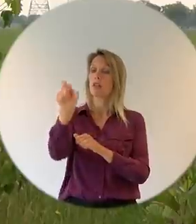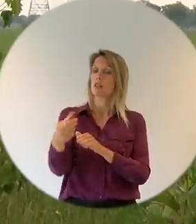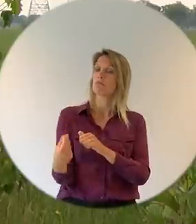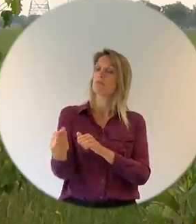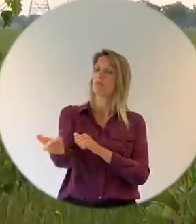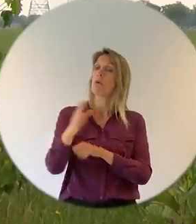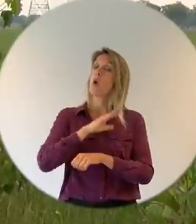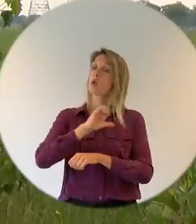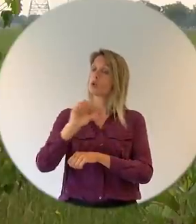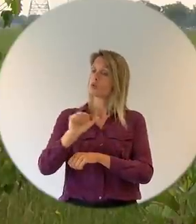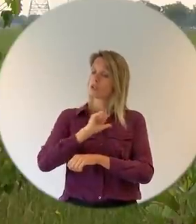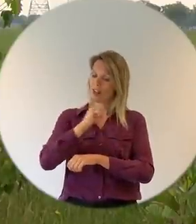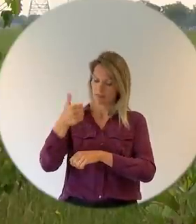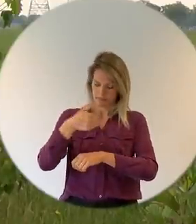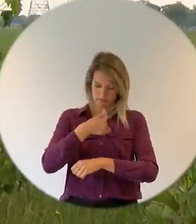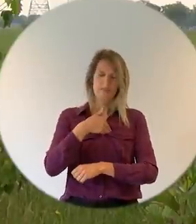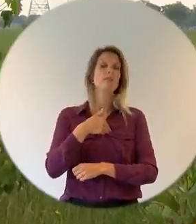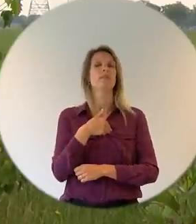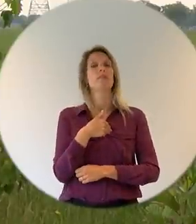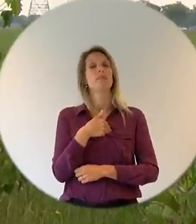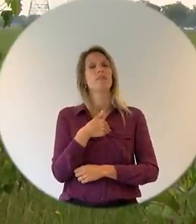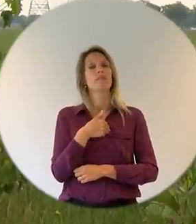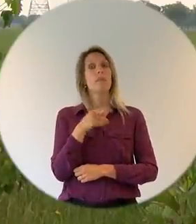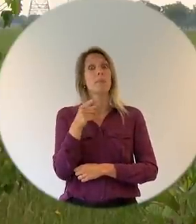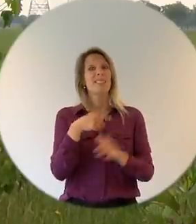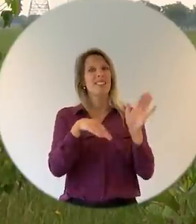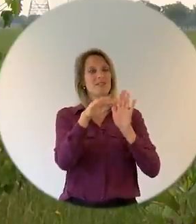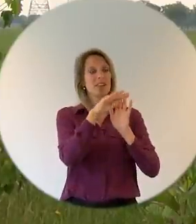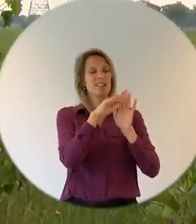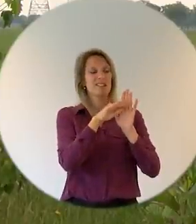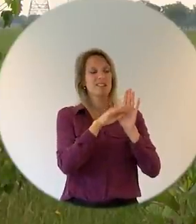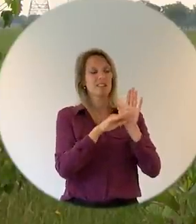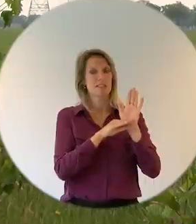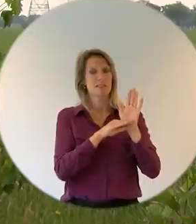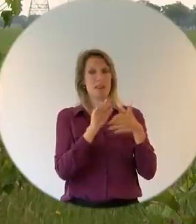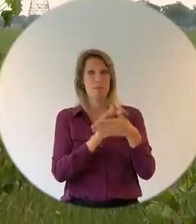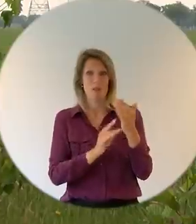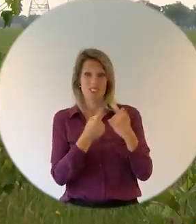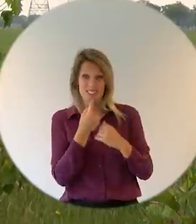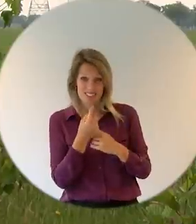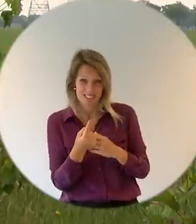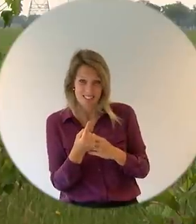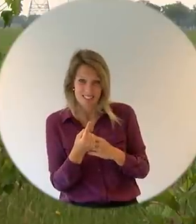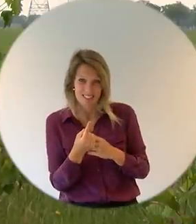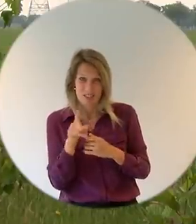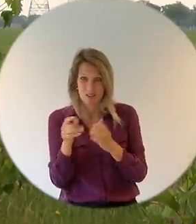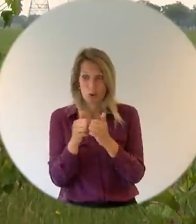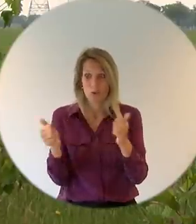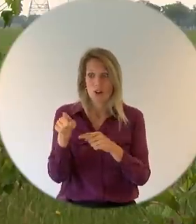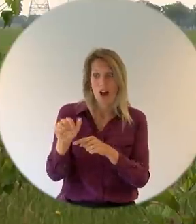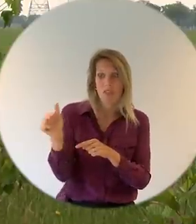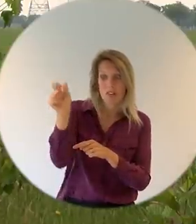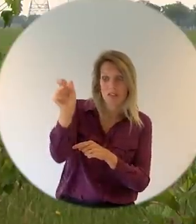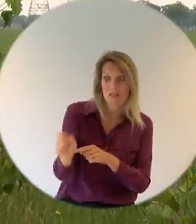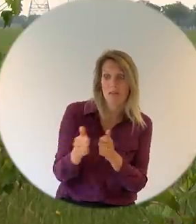goed voor jezelf. En die wet, zegt Paulus, wat goed is voor de ander en wat goed is voor